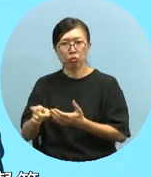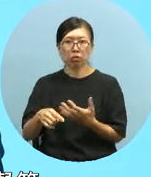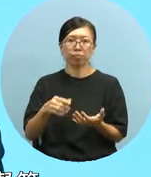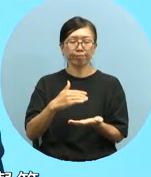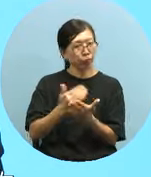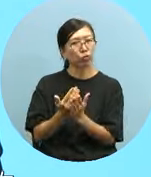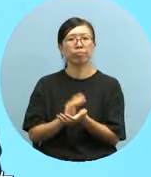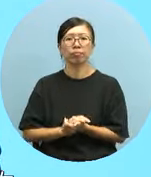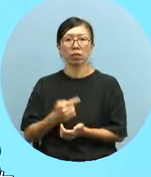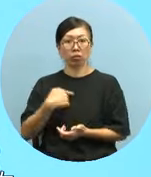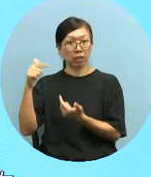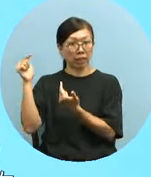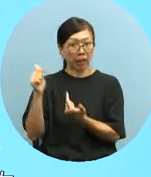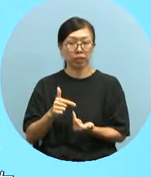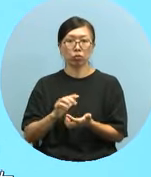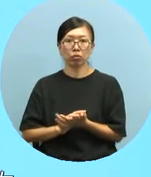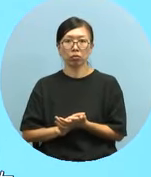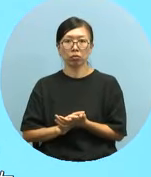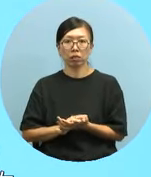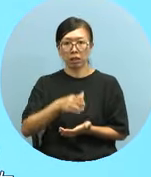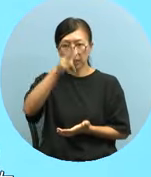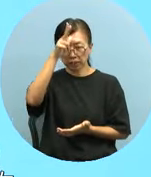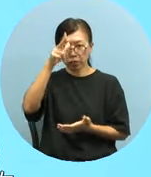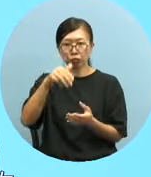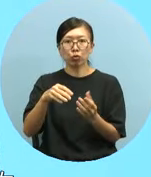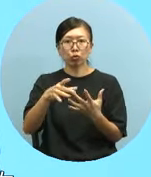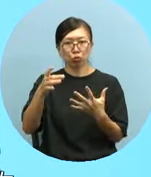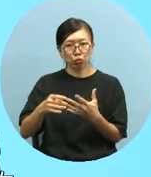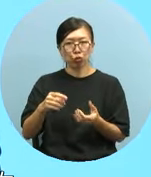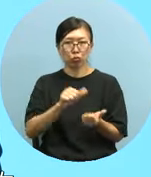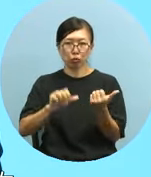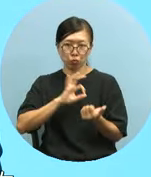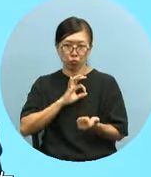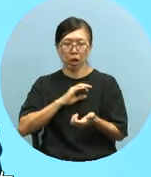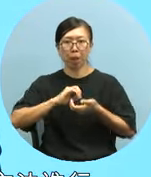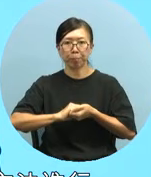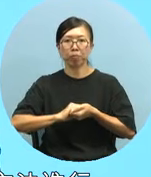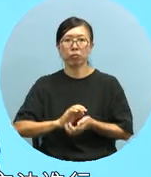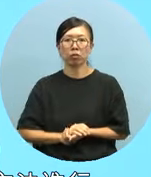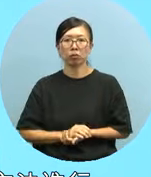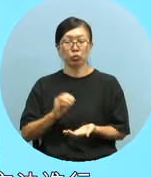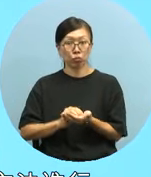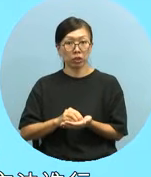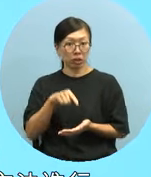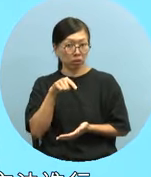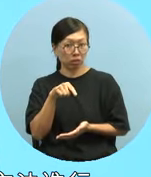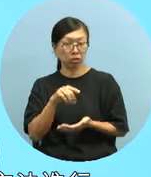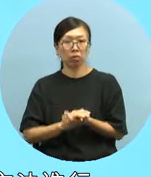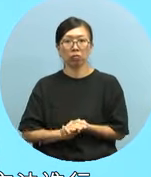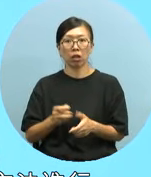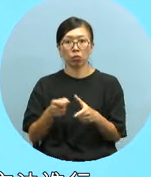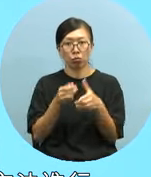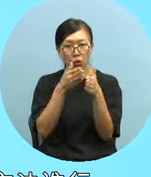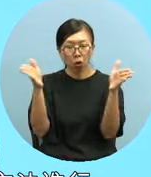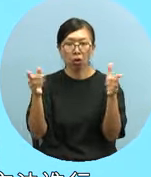等，我都會繼續咧係同選管會方面咧緊密合作，確保咧係個選舉咧都係